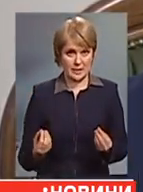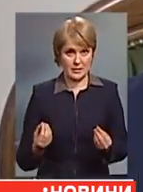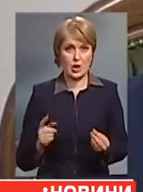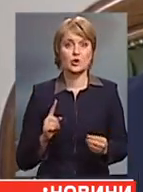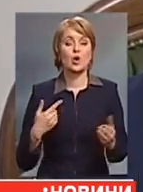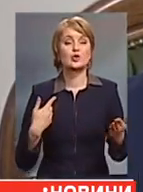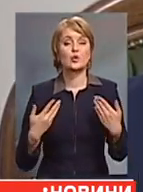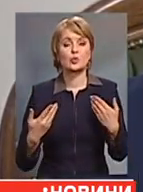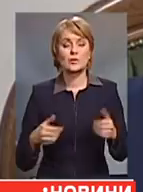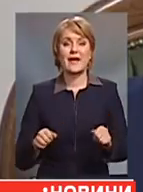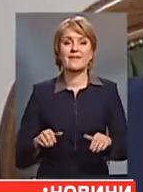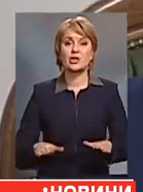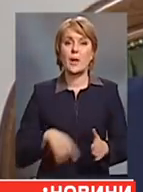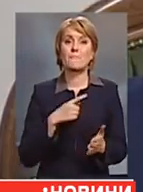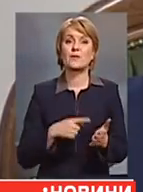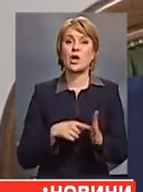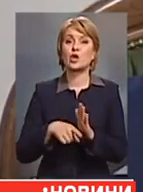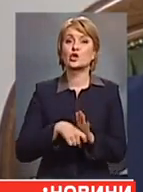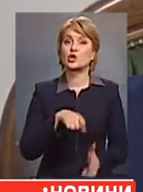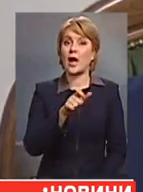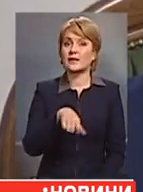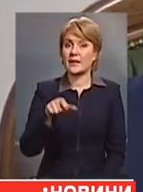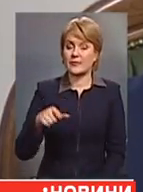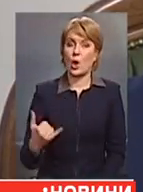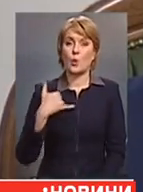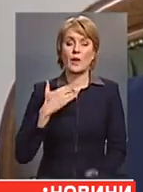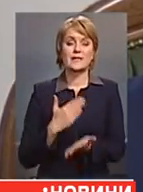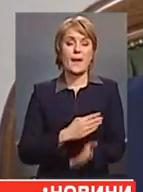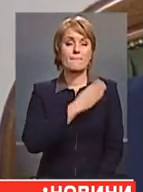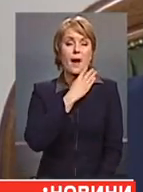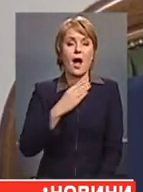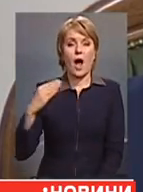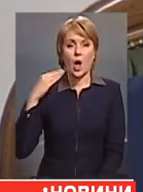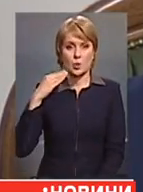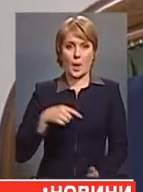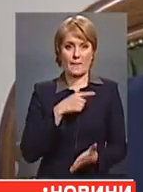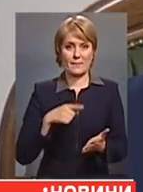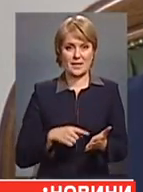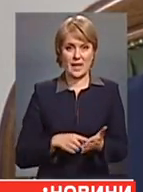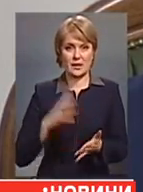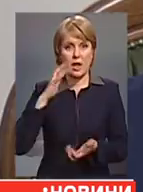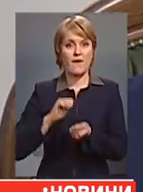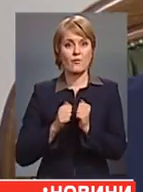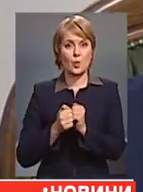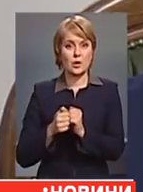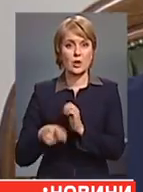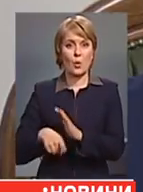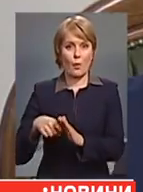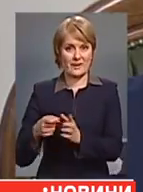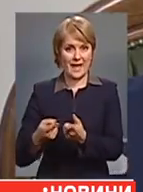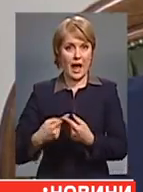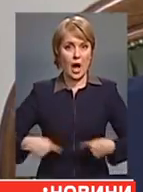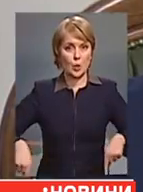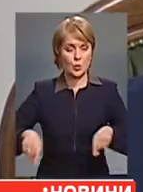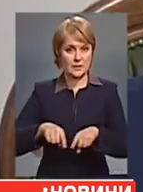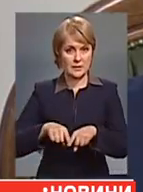стосується вирішення питань шахтарів. У нас є багато питань в вугледобувній галузі, але, на превеликий